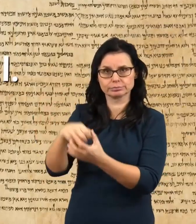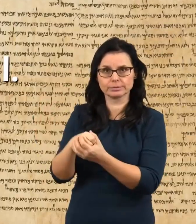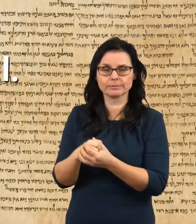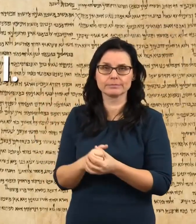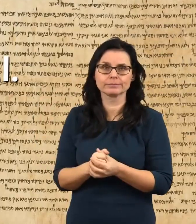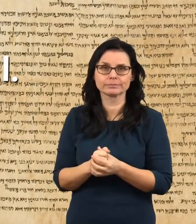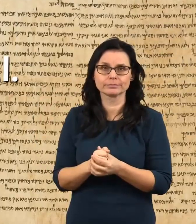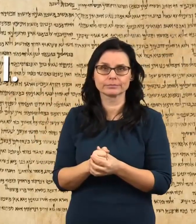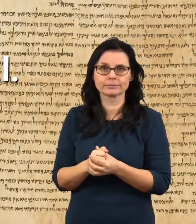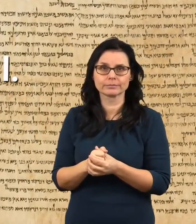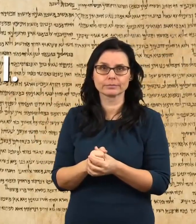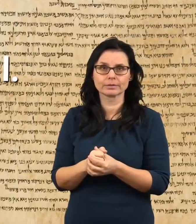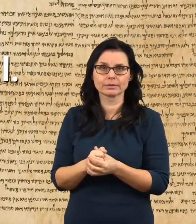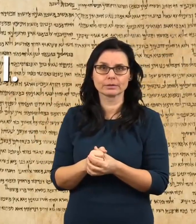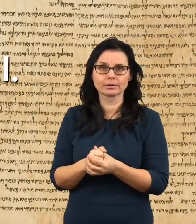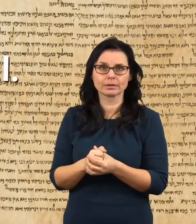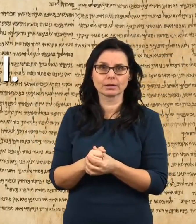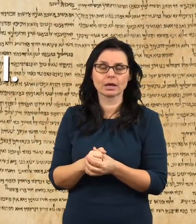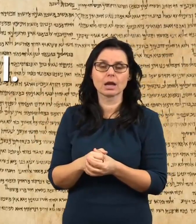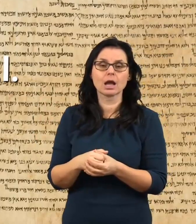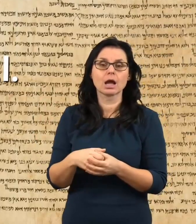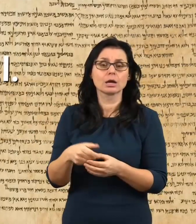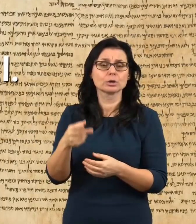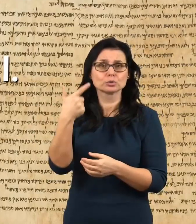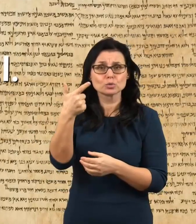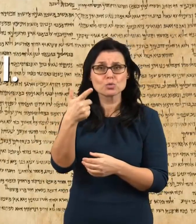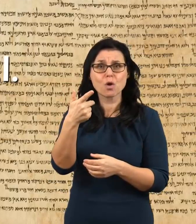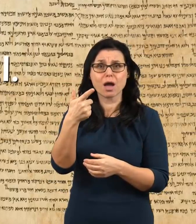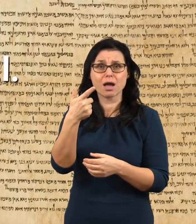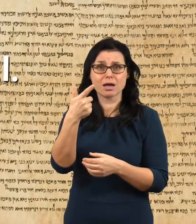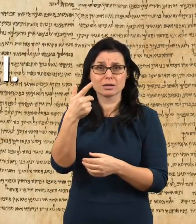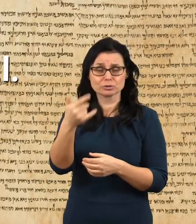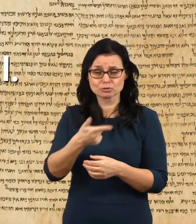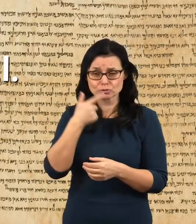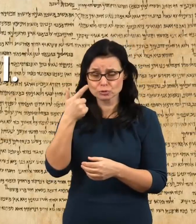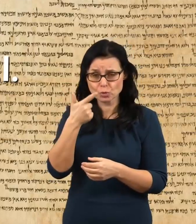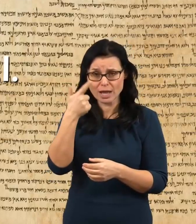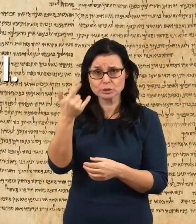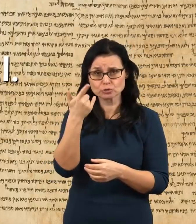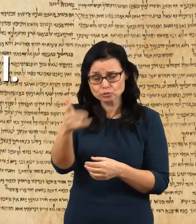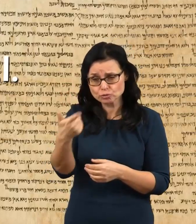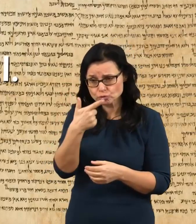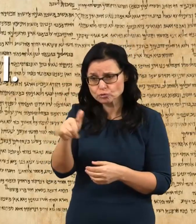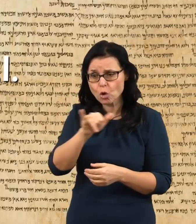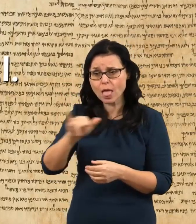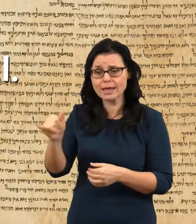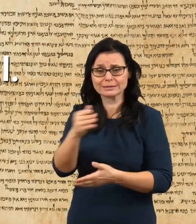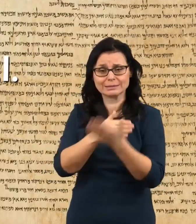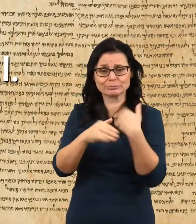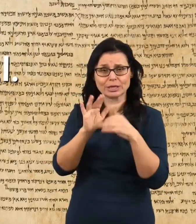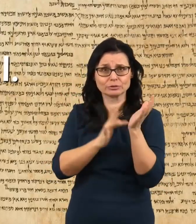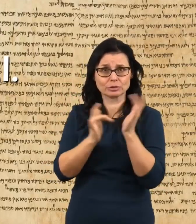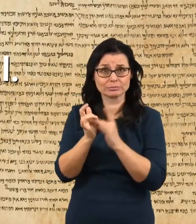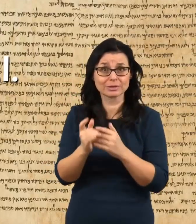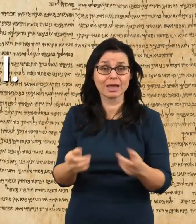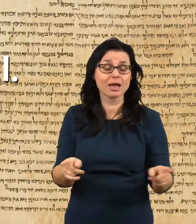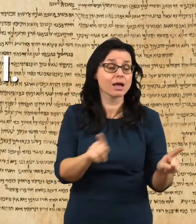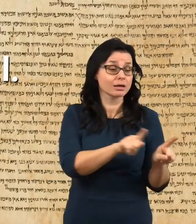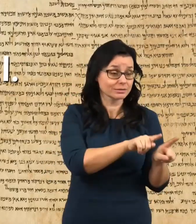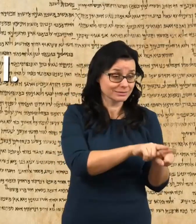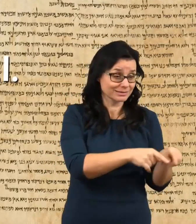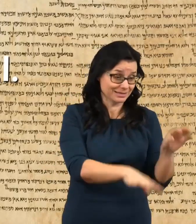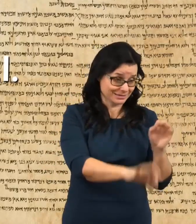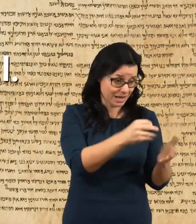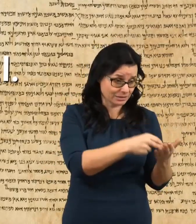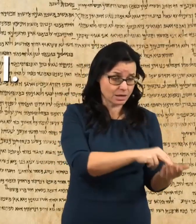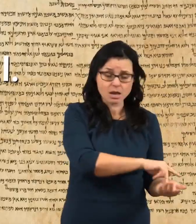ve spise ze druhého století před Kristem je totožný s tím, který čteme my ve své